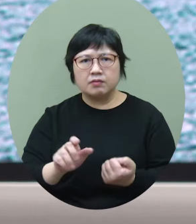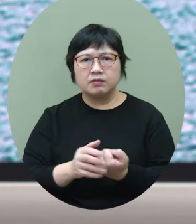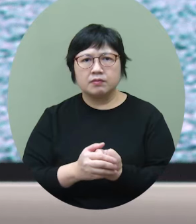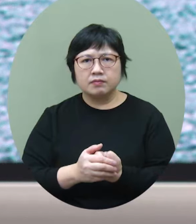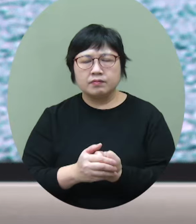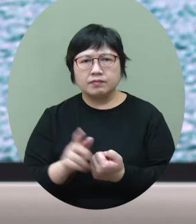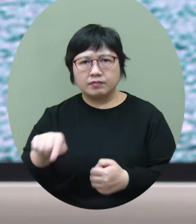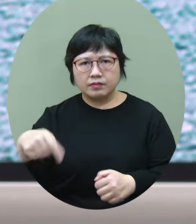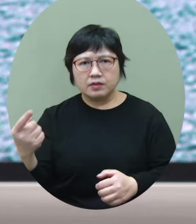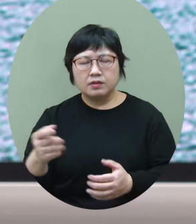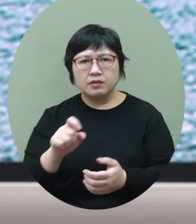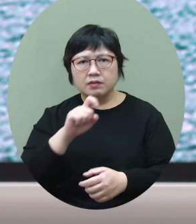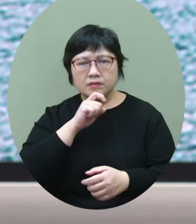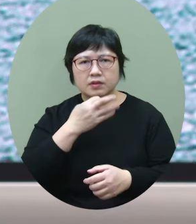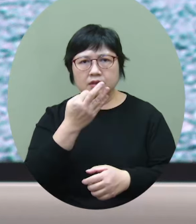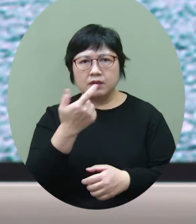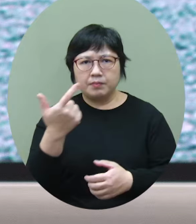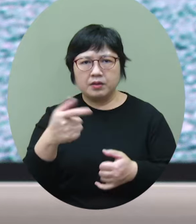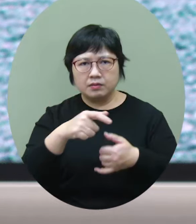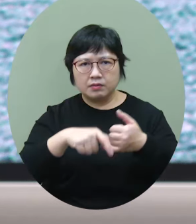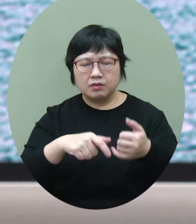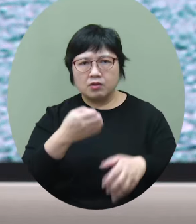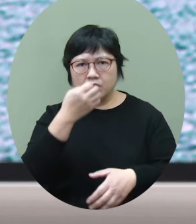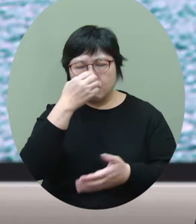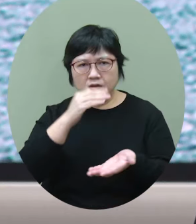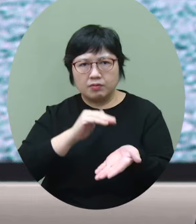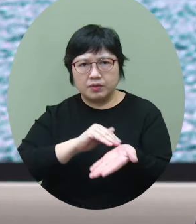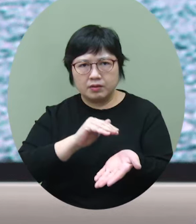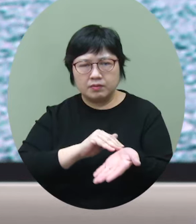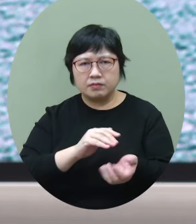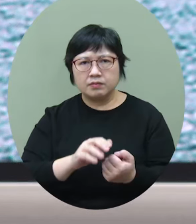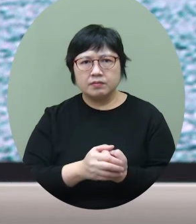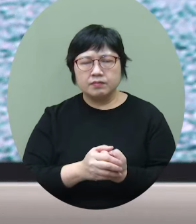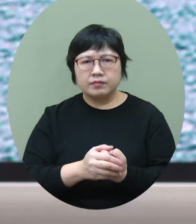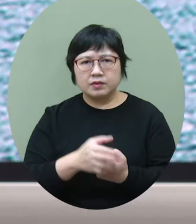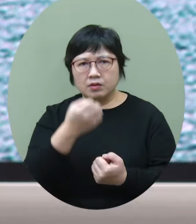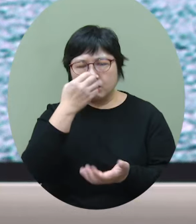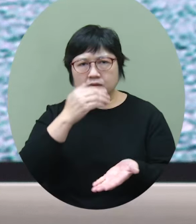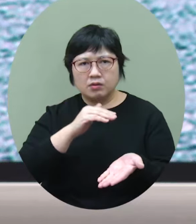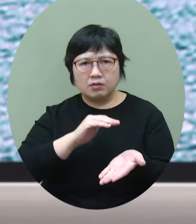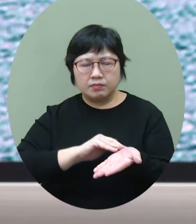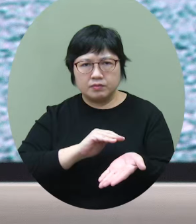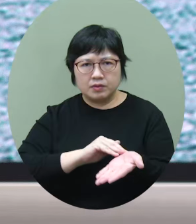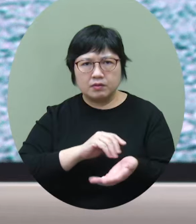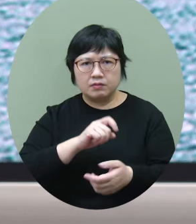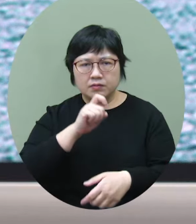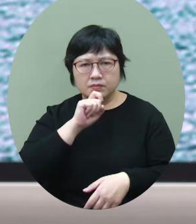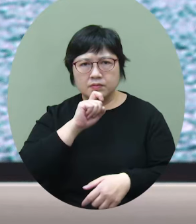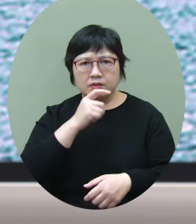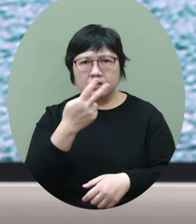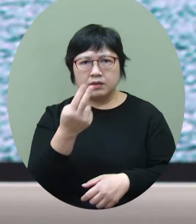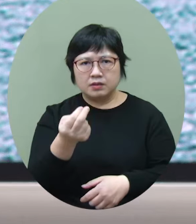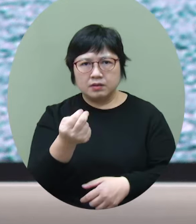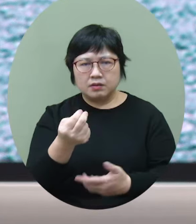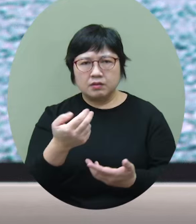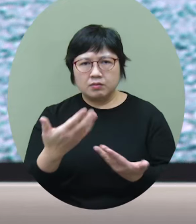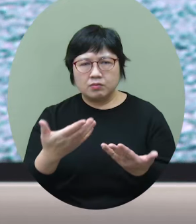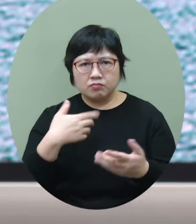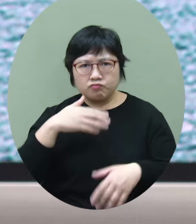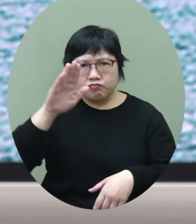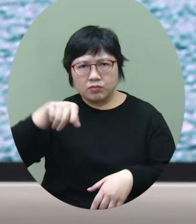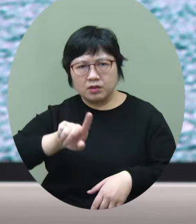另外就係有38宗嘅本地個案啦。咁本地個案入邊咧，就係有20宗咧係暫時揾唔到